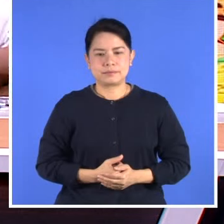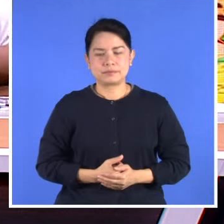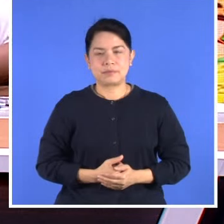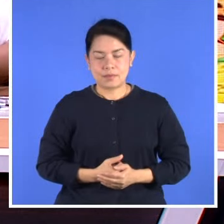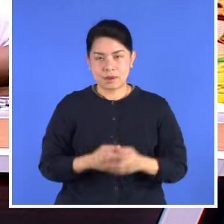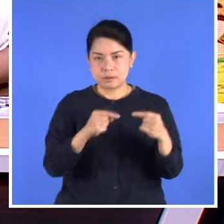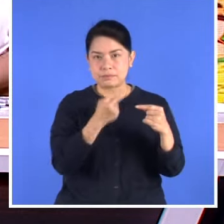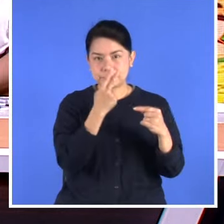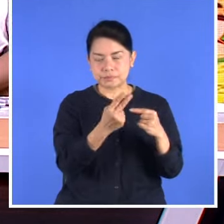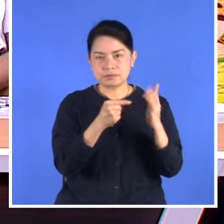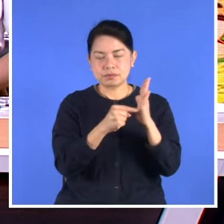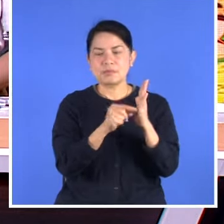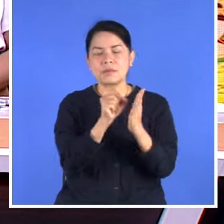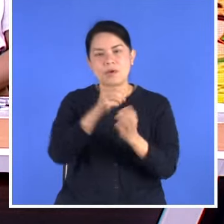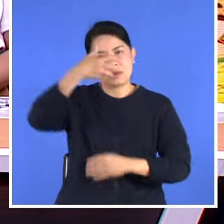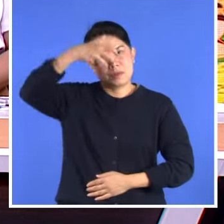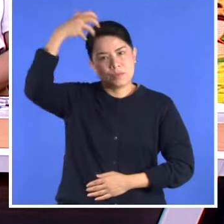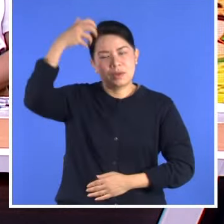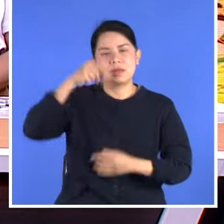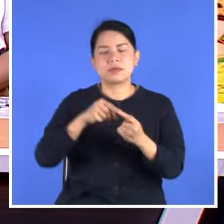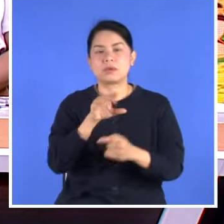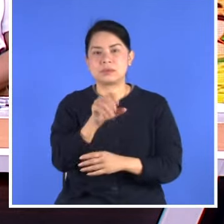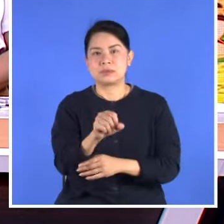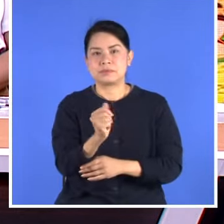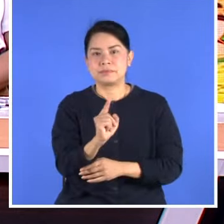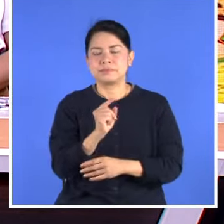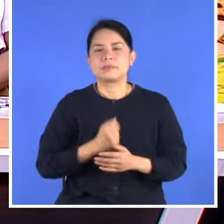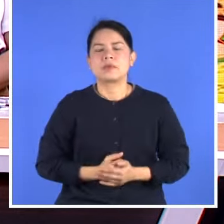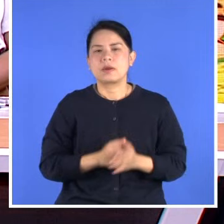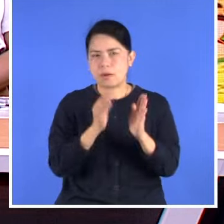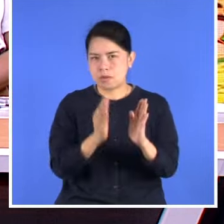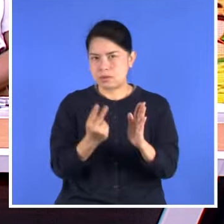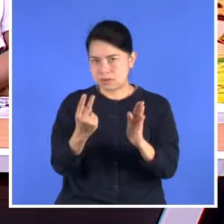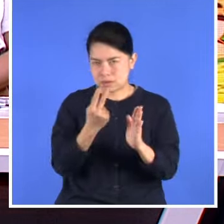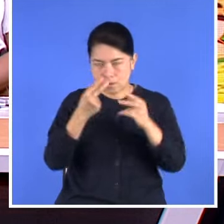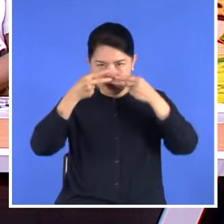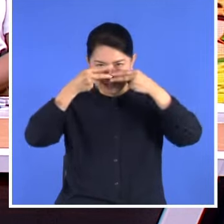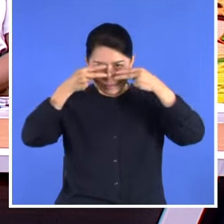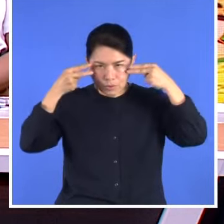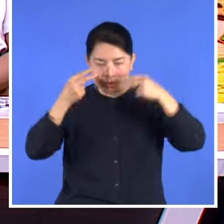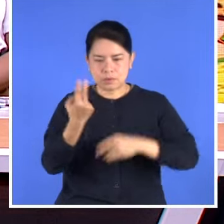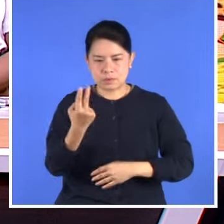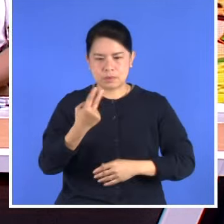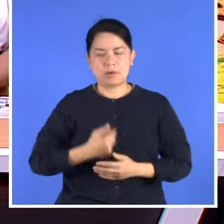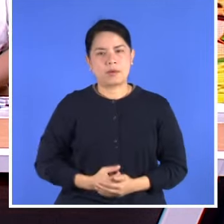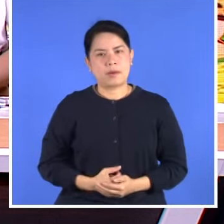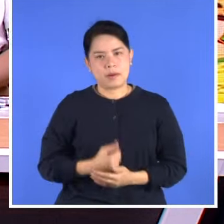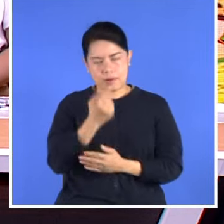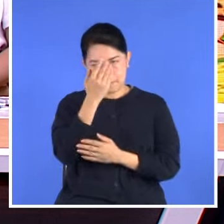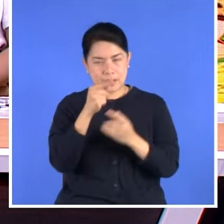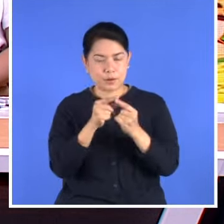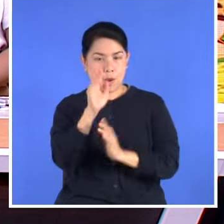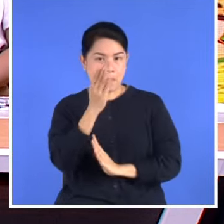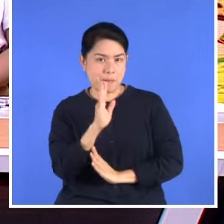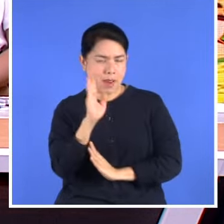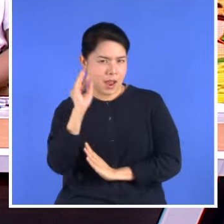ไปต่อที่สิงห์บุรีกันหน่อยนะครับท่านผู้ชมฮะเขาบอกว่ารวบทันควันเลย2โจรสองโจรที่ว่านี้มันเอาใบไม้ทัดหูนะครับค